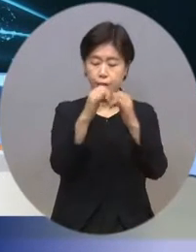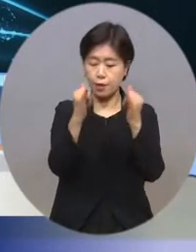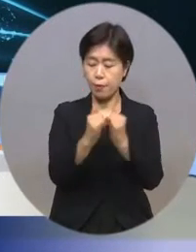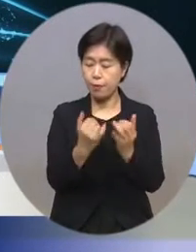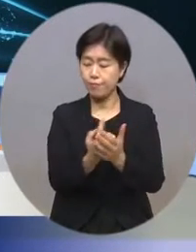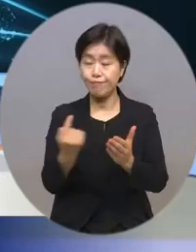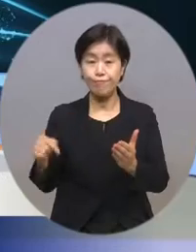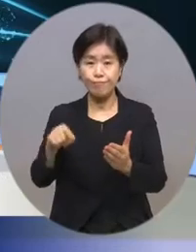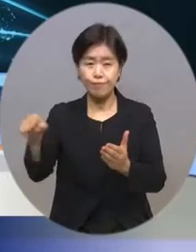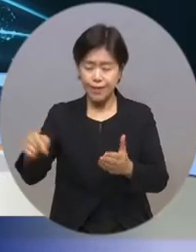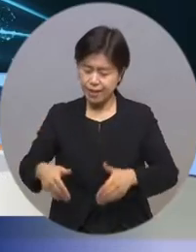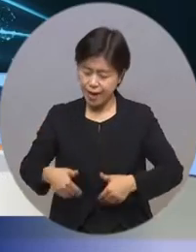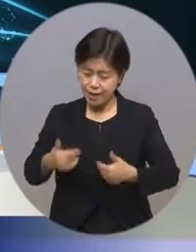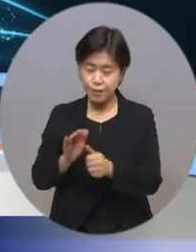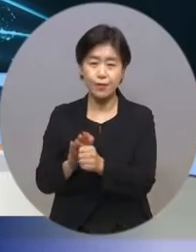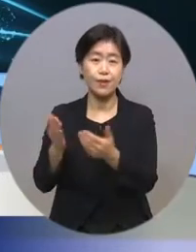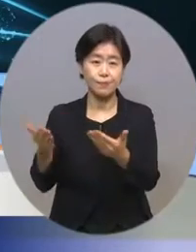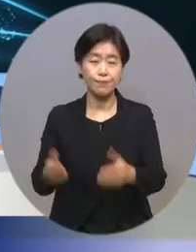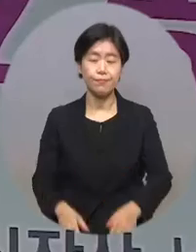따뜻한 손길을 전했습니다.